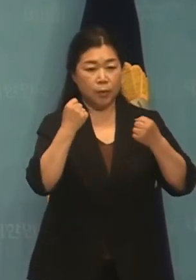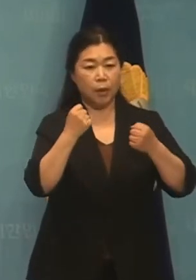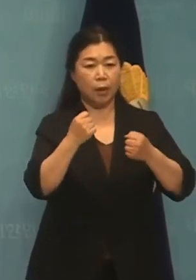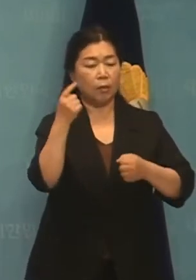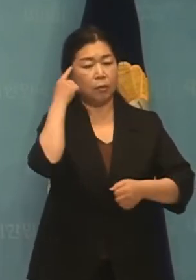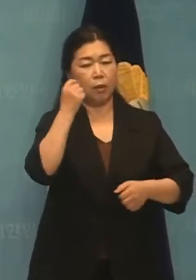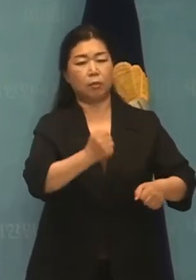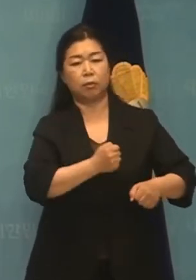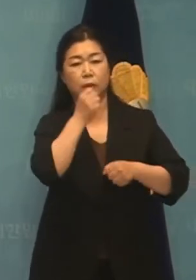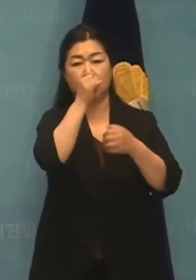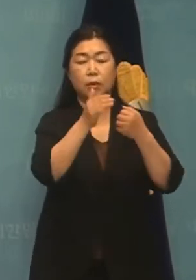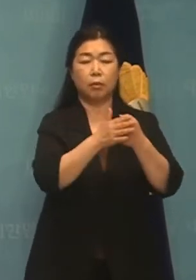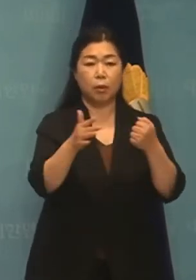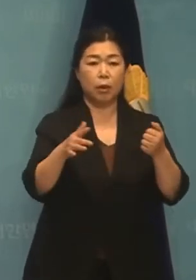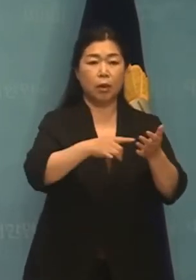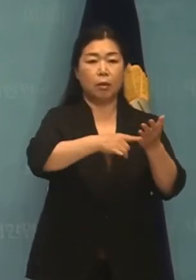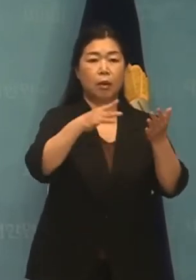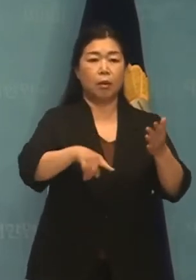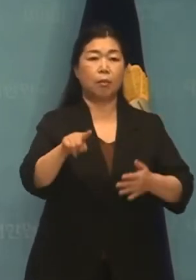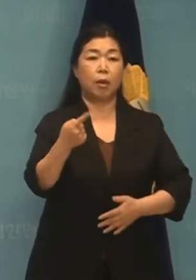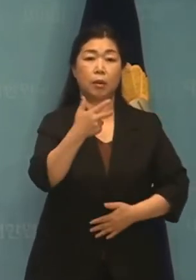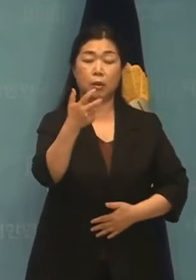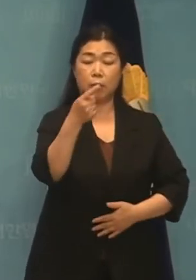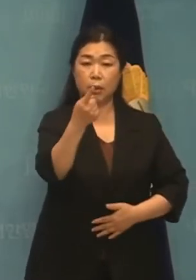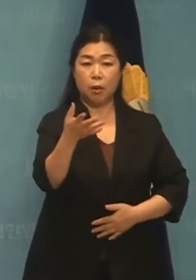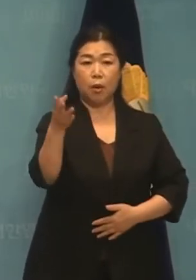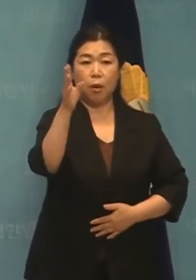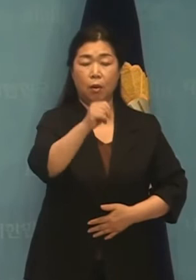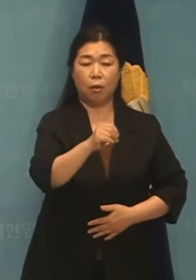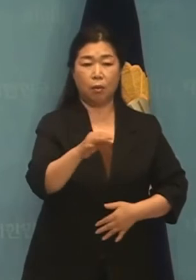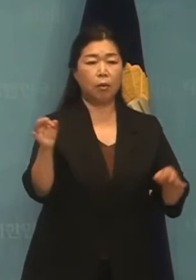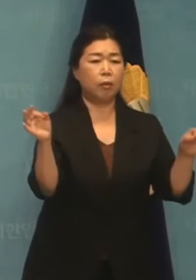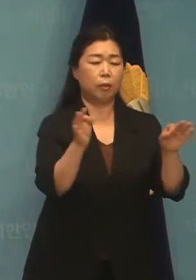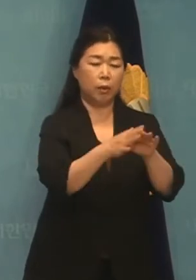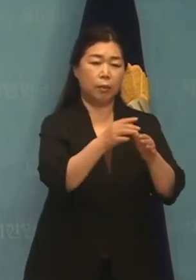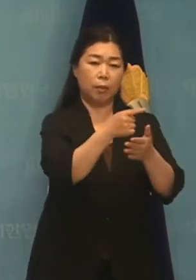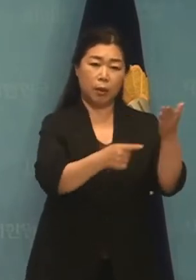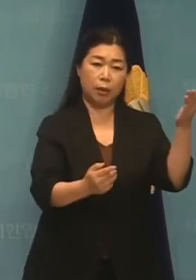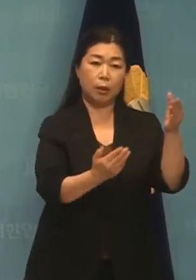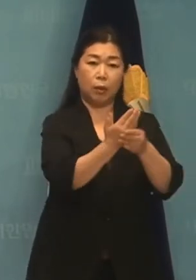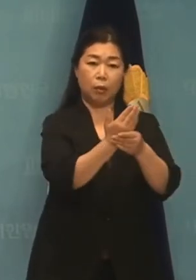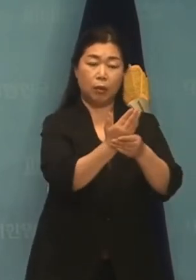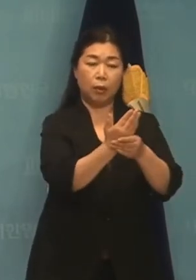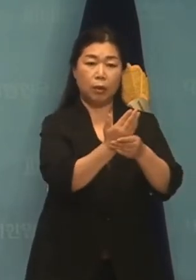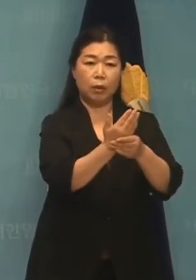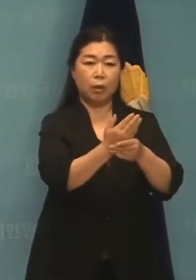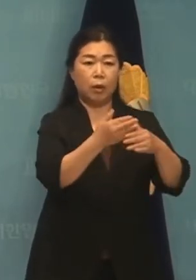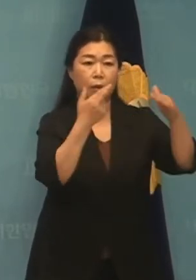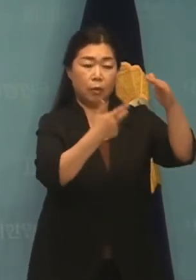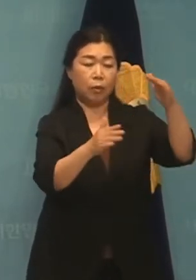혈세 171억 원이 소요된 유령청사 사태가 발생한 것은